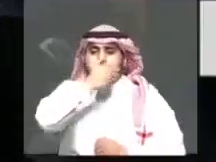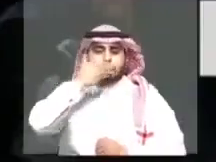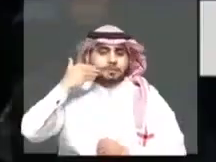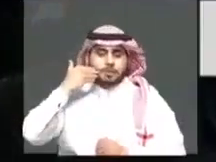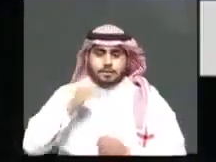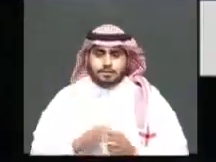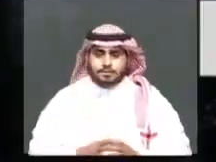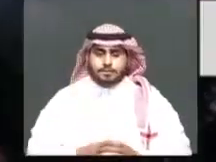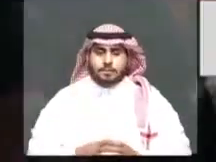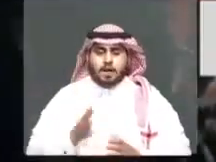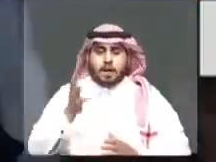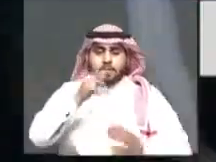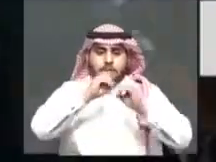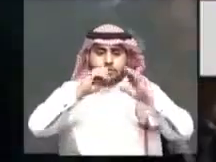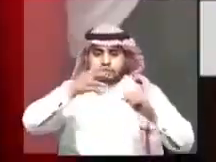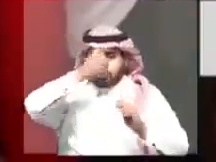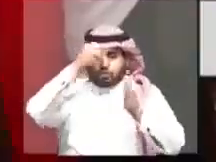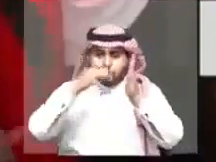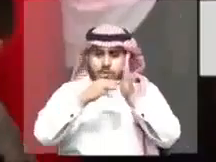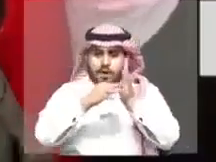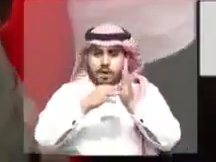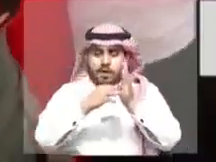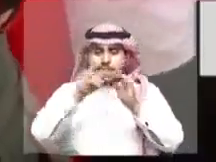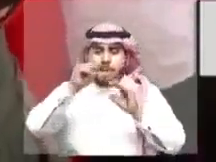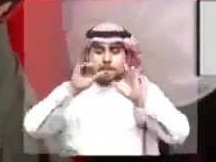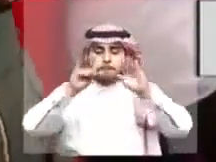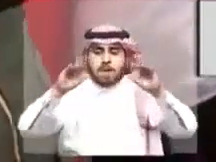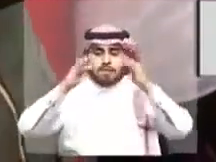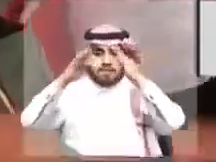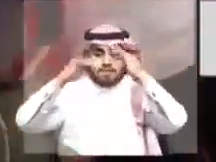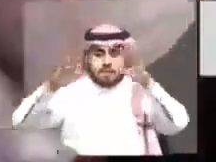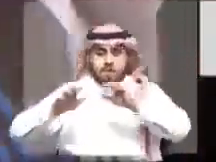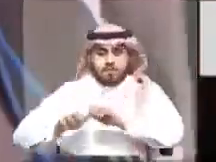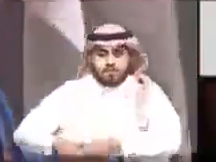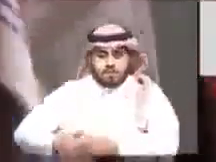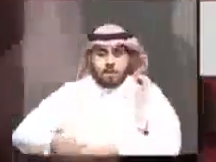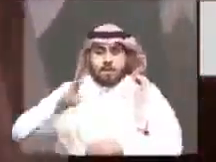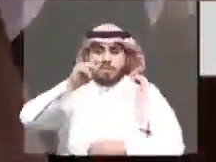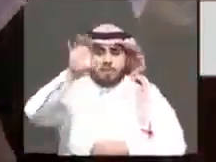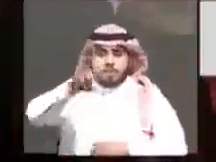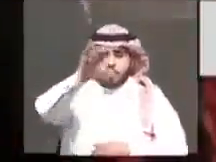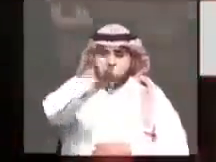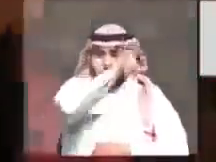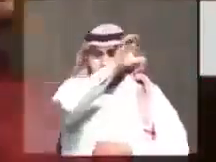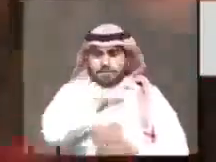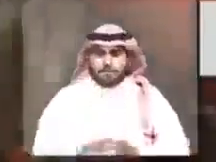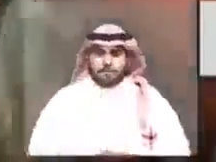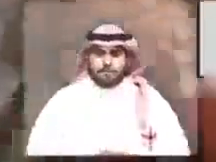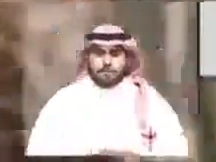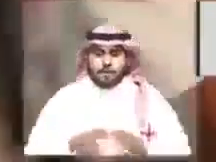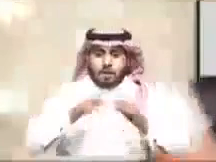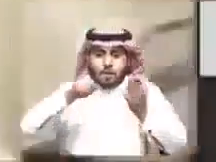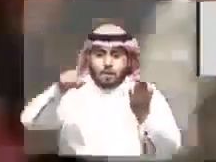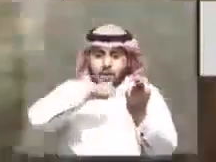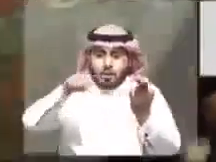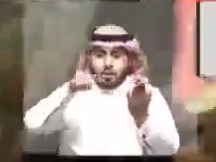شهر رمضان المبارك للاجئين السوريين ولمهجري الروهينجا في ميانمار وبنغلاديش. هذه العقود